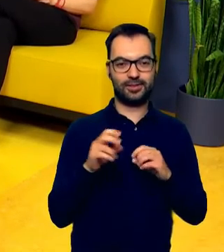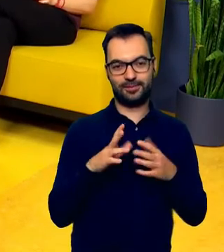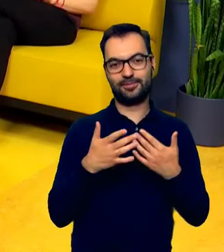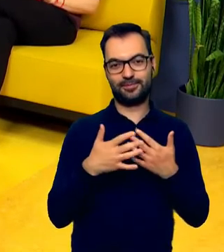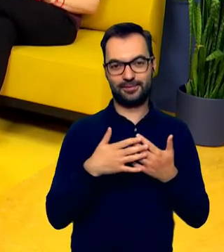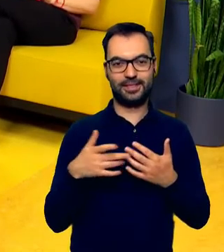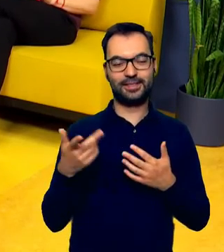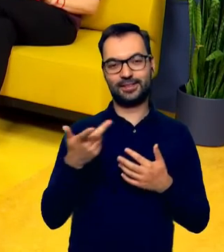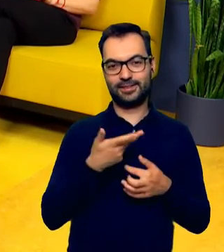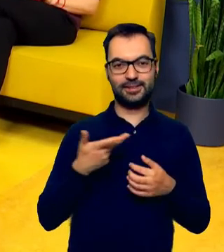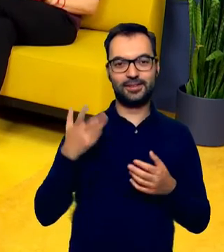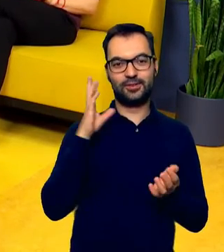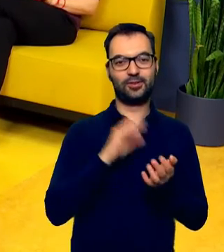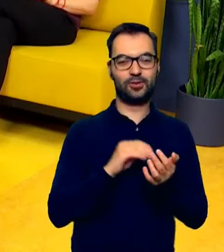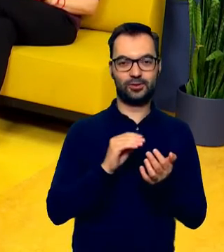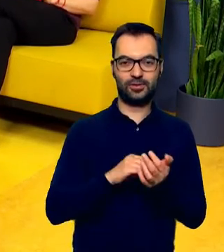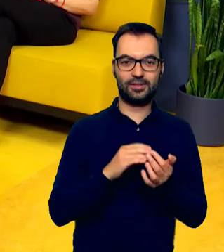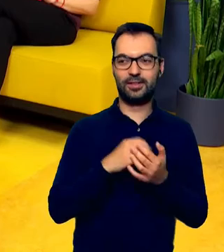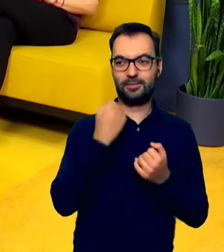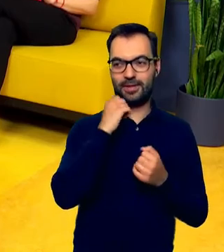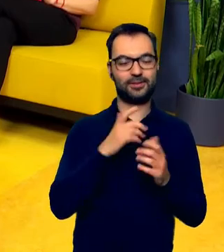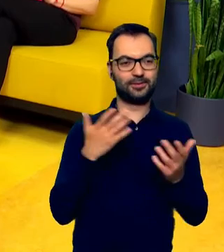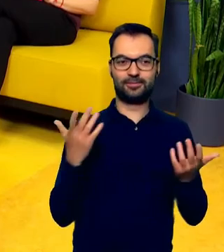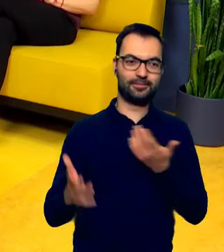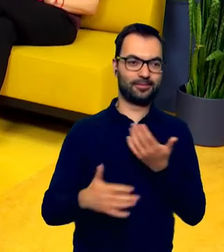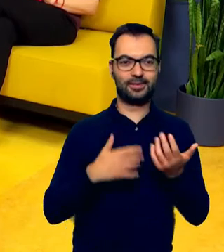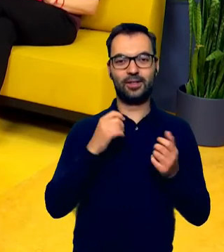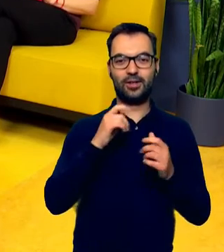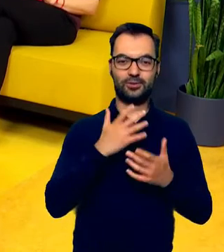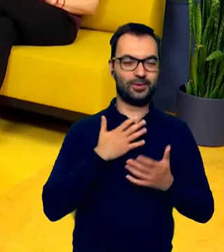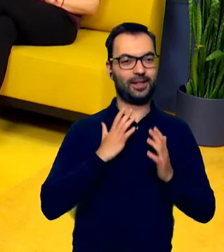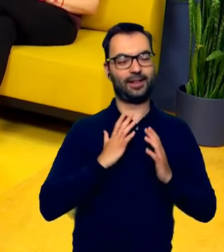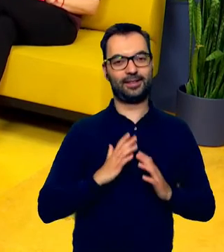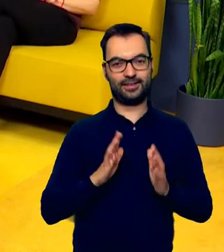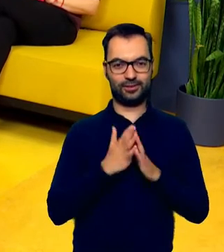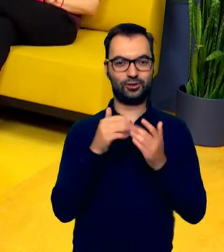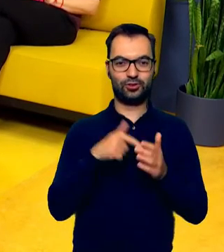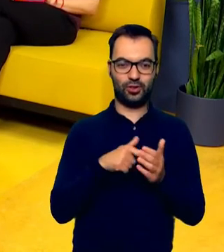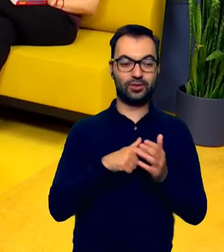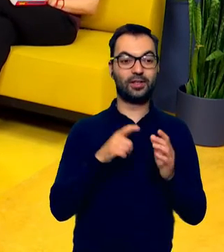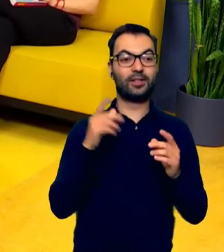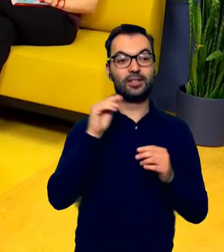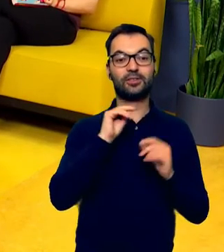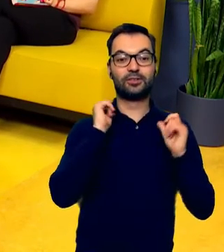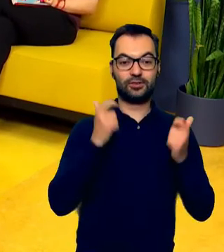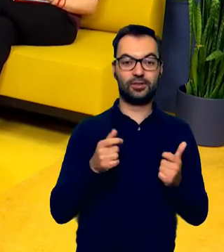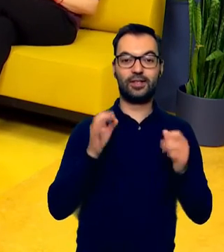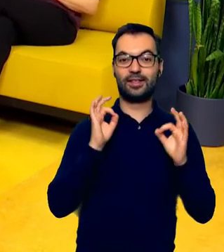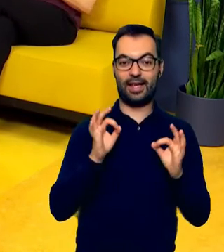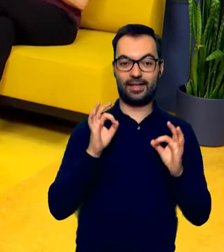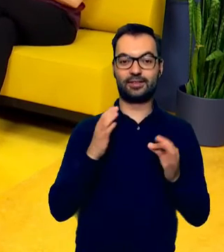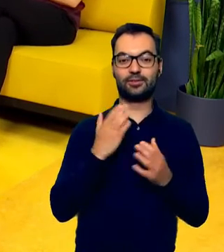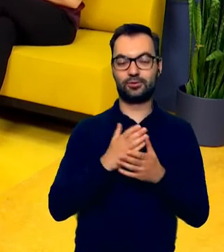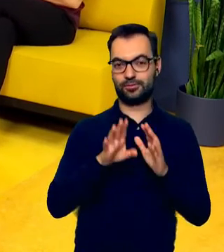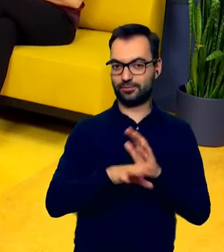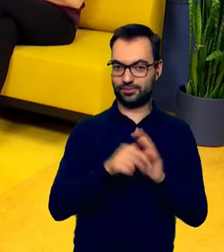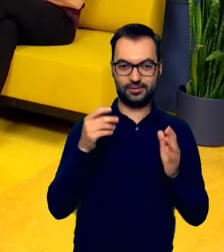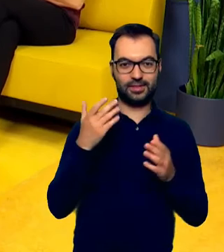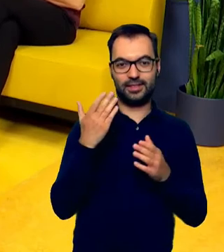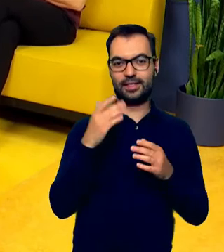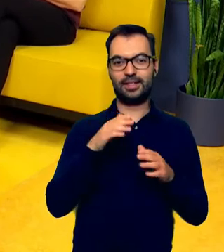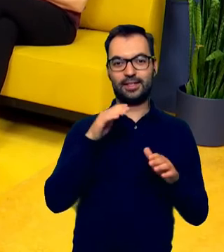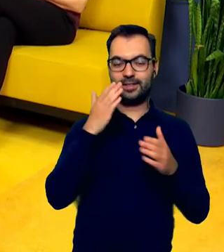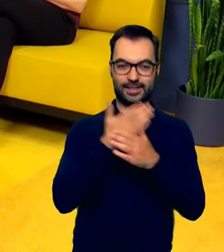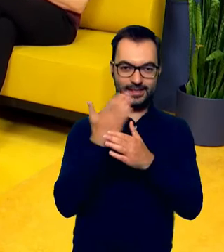bliskość doświadczeń. No, bardzo po prostu dobrze się czułam w świecie tej książki. Co więcej, teraz mimo, że jest wyczytana i